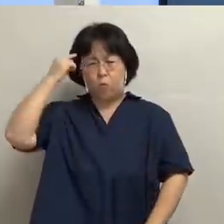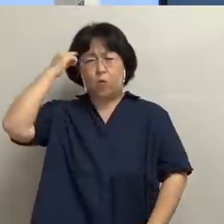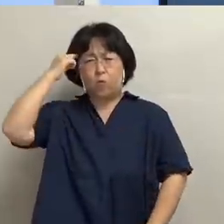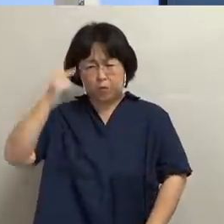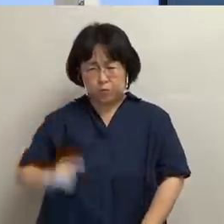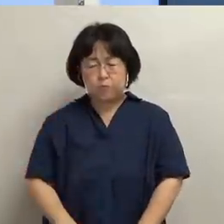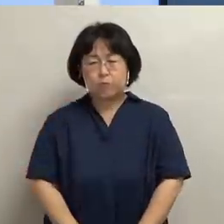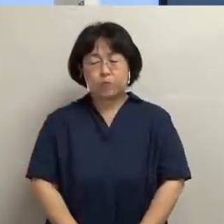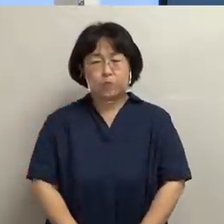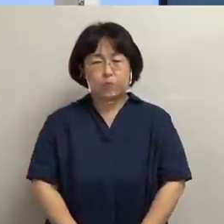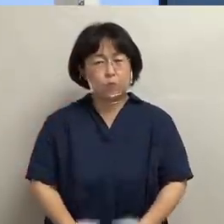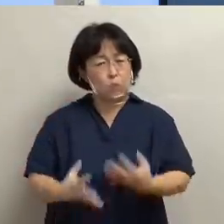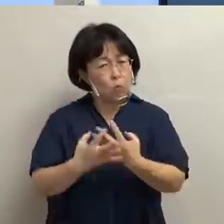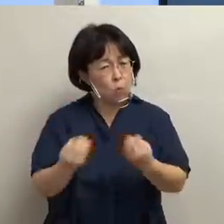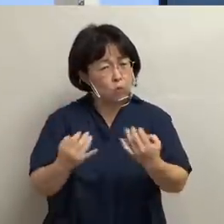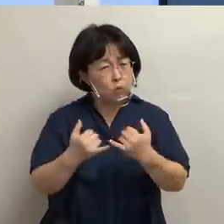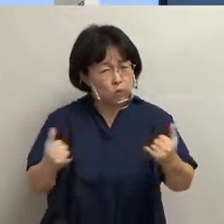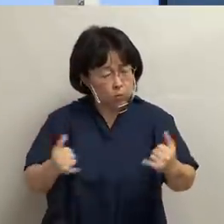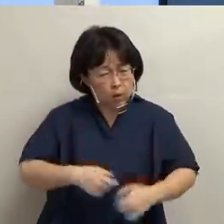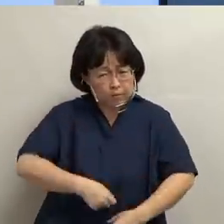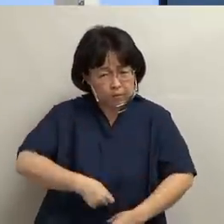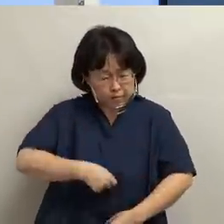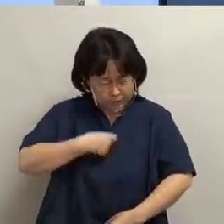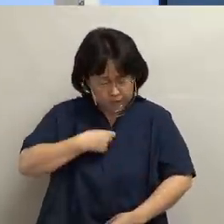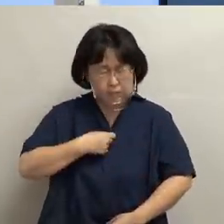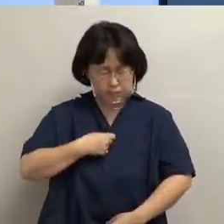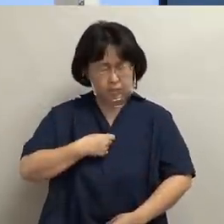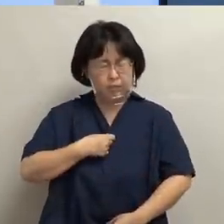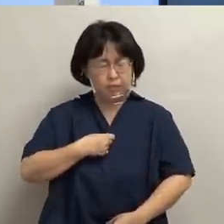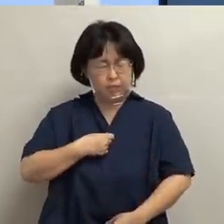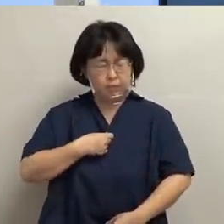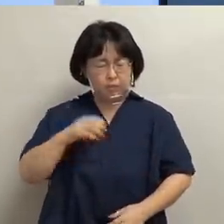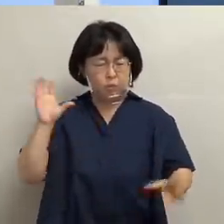は正しい認識を持っていると思いますが